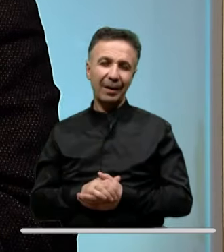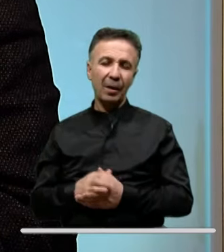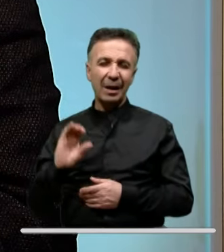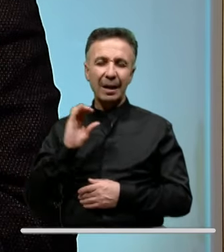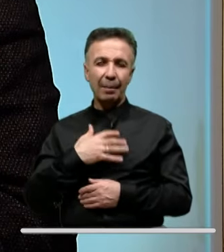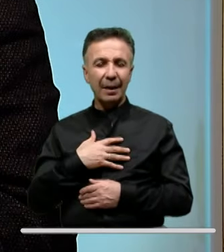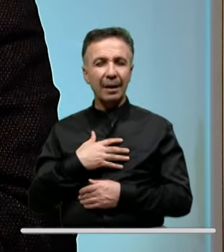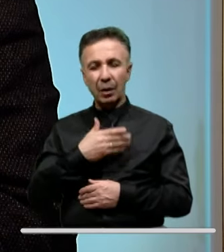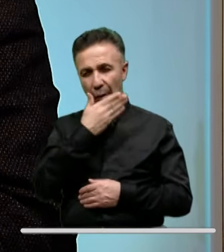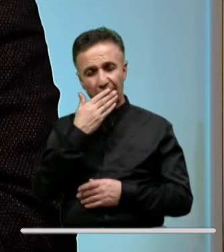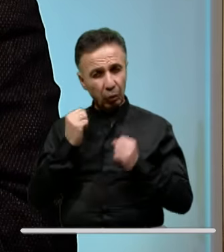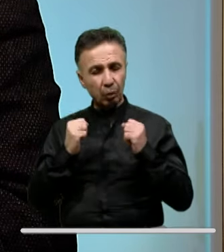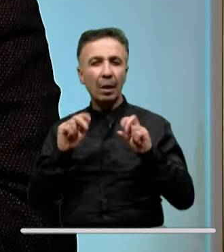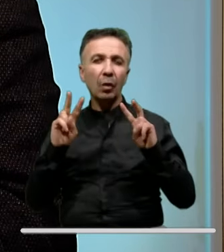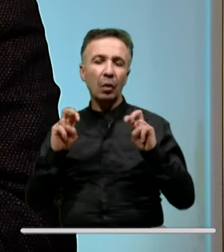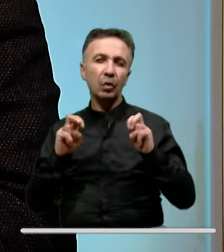oruç konusunda da ne yapmıştır?